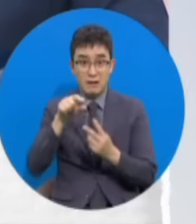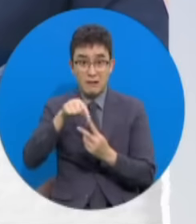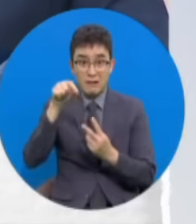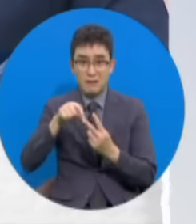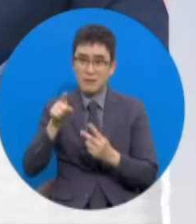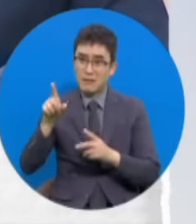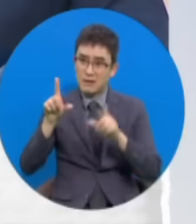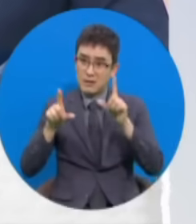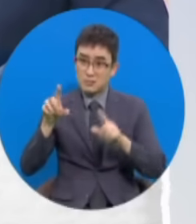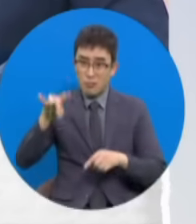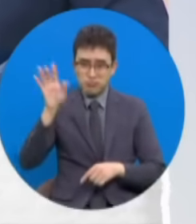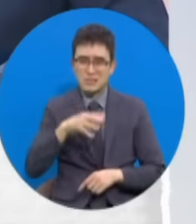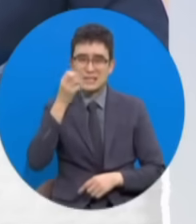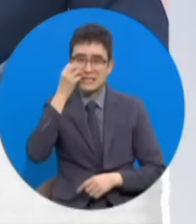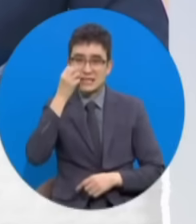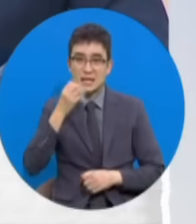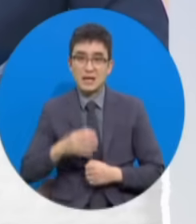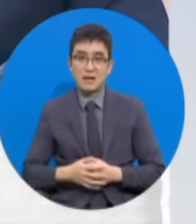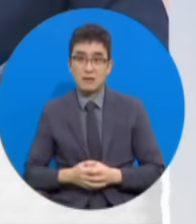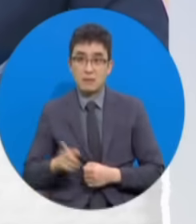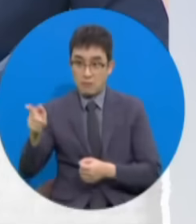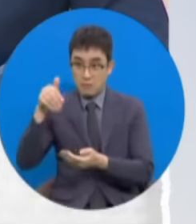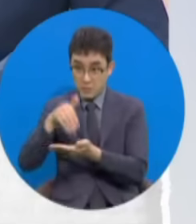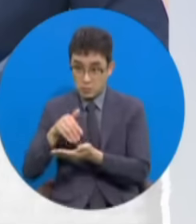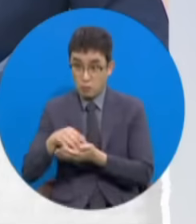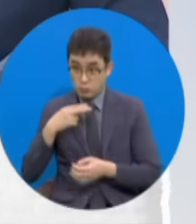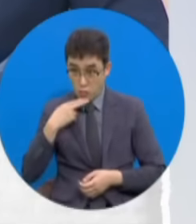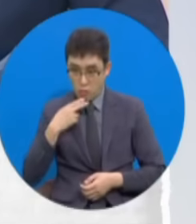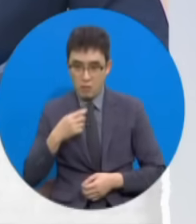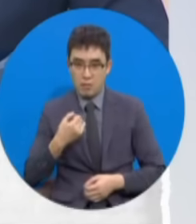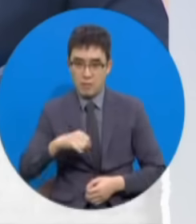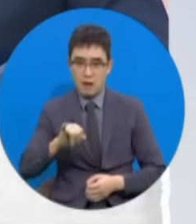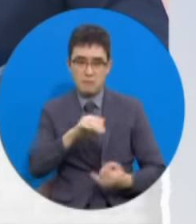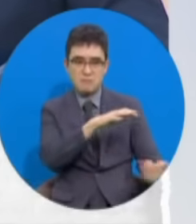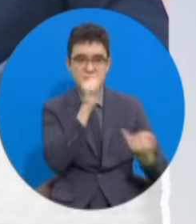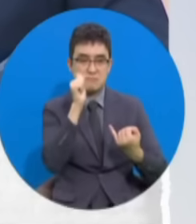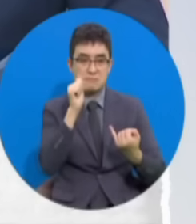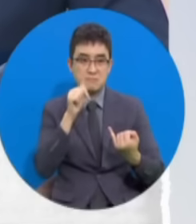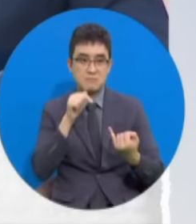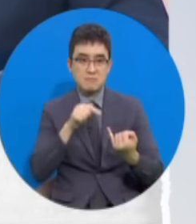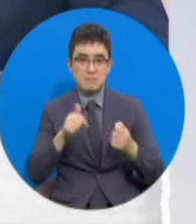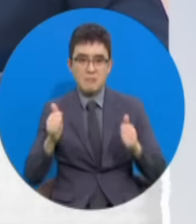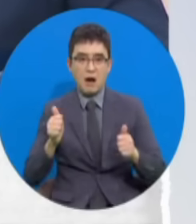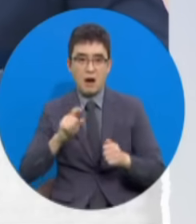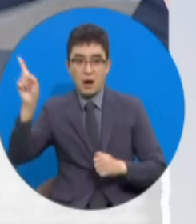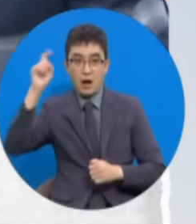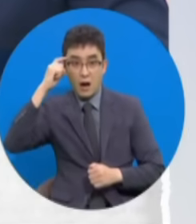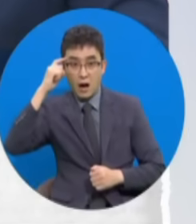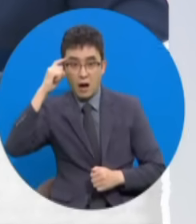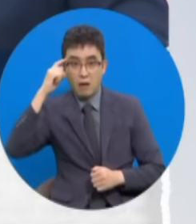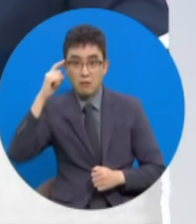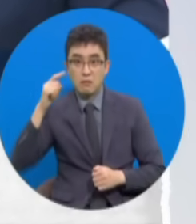니가 반성하면 니네 딸 가만히 둘게. 근데 너 반성 안 하면 니네 딸이고 뭐고 전부 기소해가지고 범죄자 만들 거야. 이게 검찰의 할 말이나